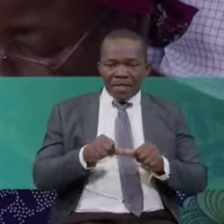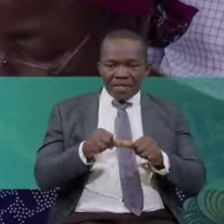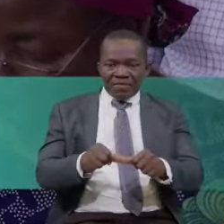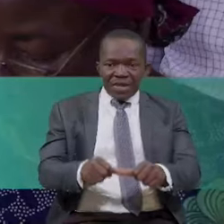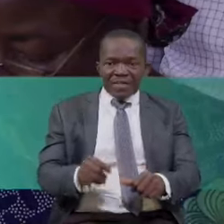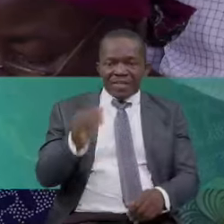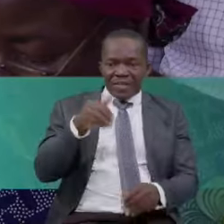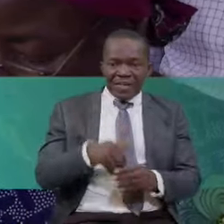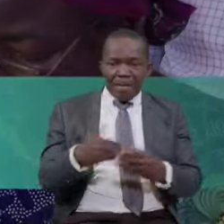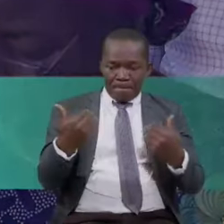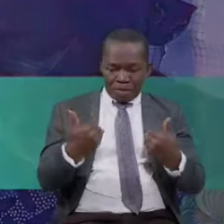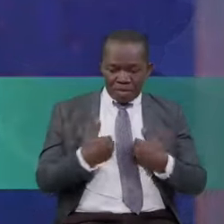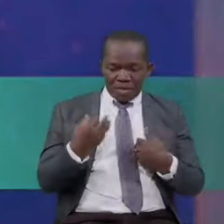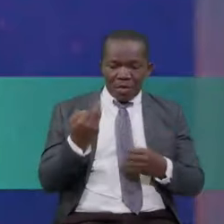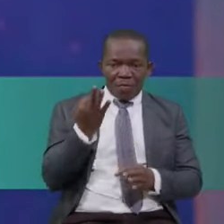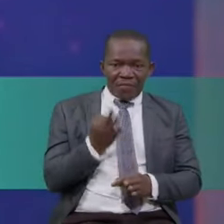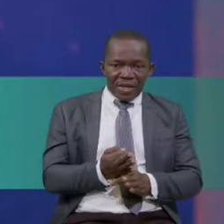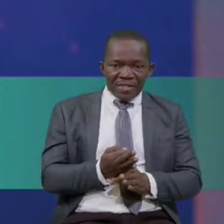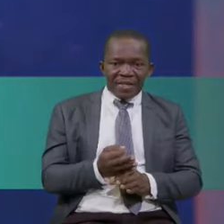la du